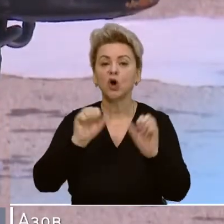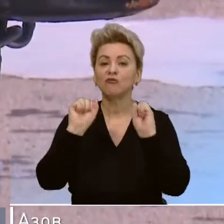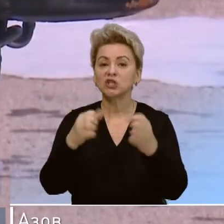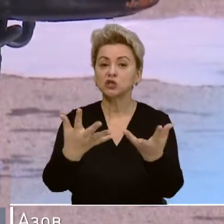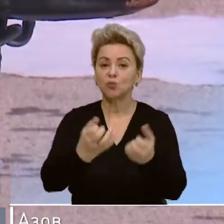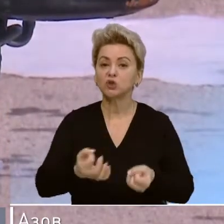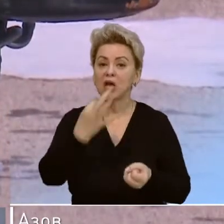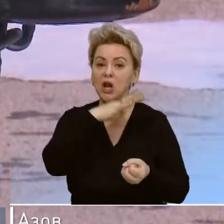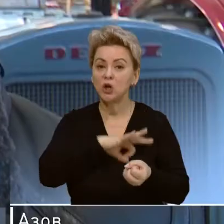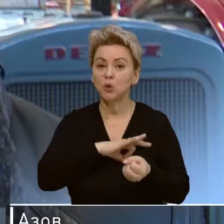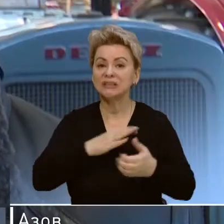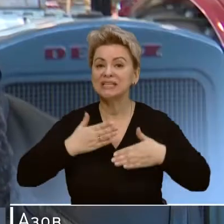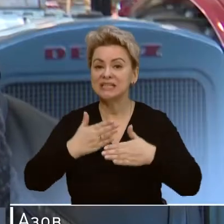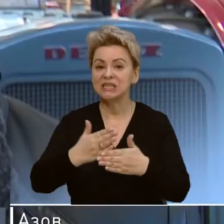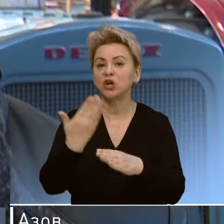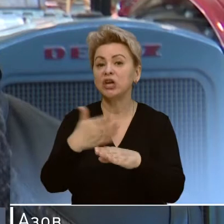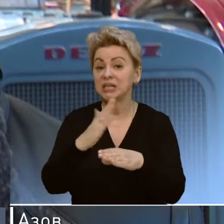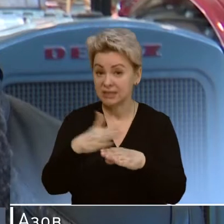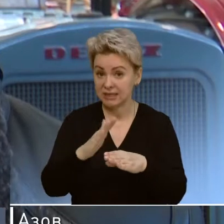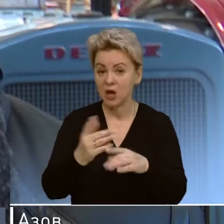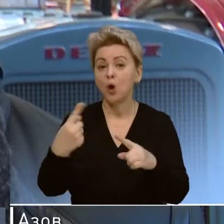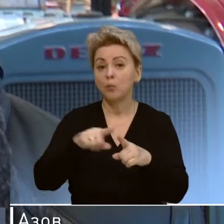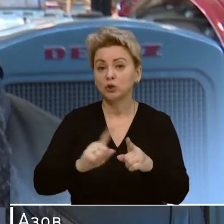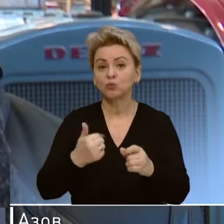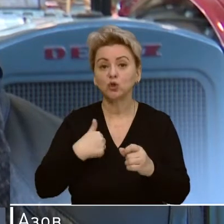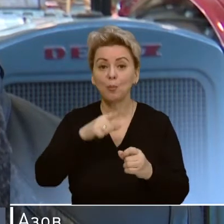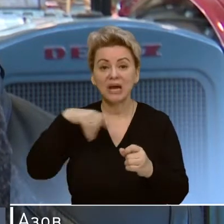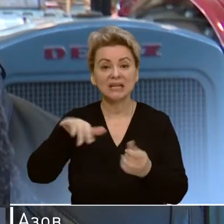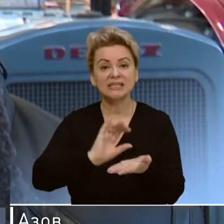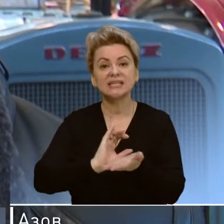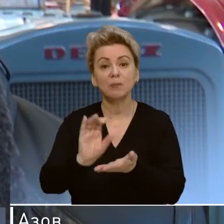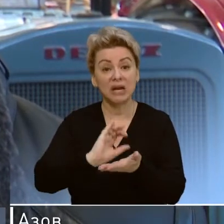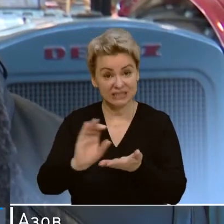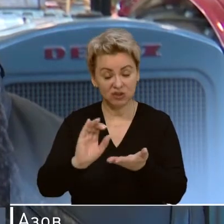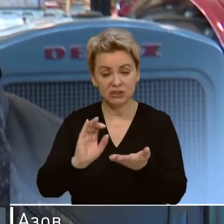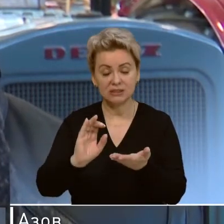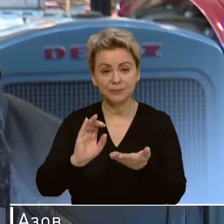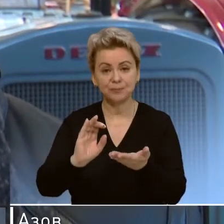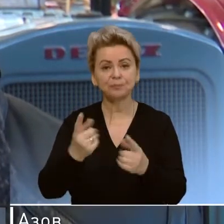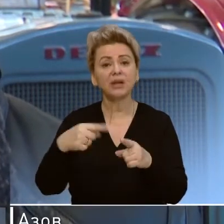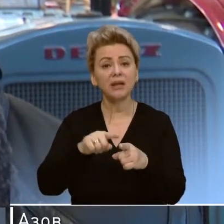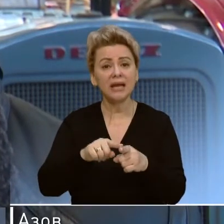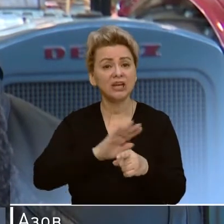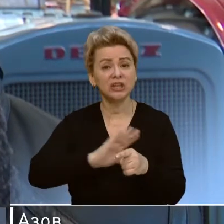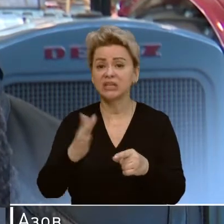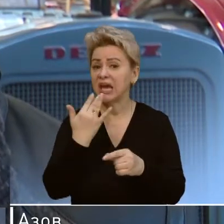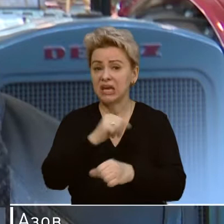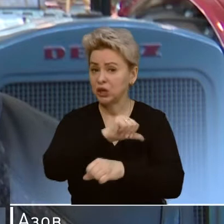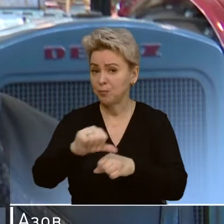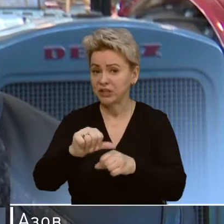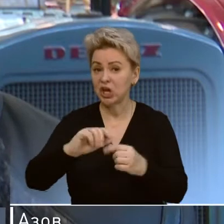возможность получить льготные субсидированные кредиты, потому что мы российский производитель. Вот это не импортная уже